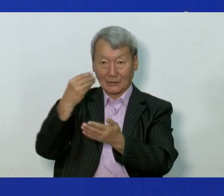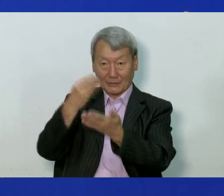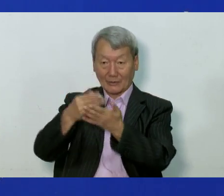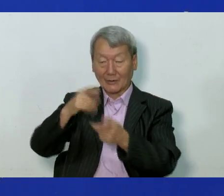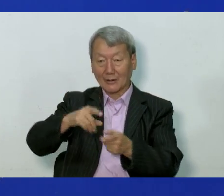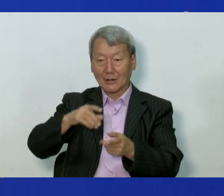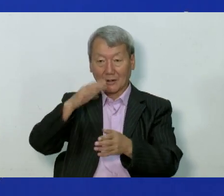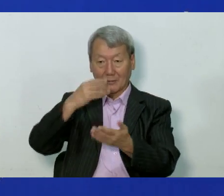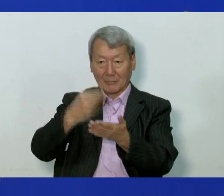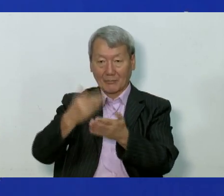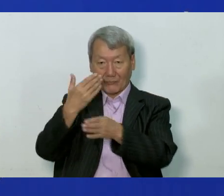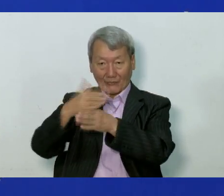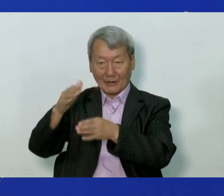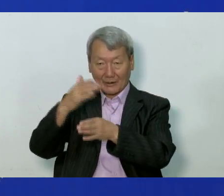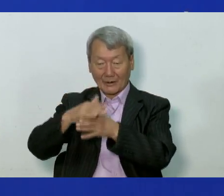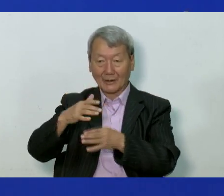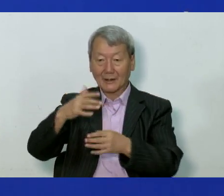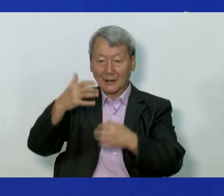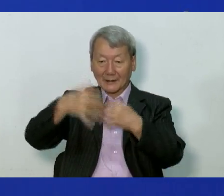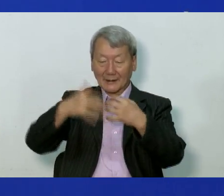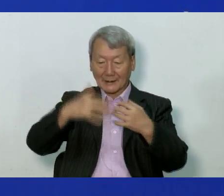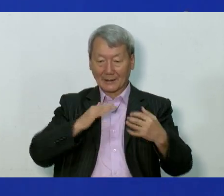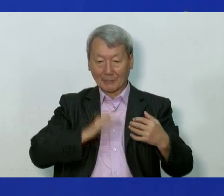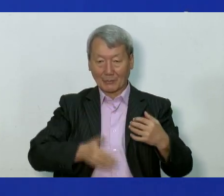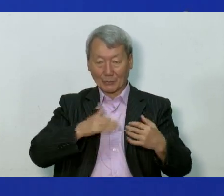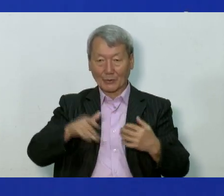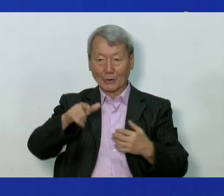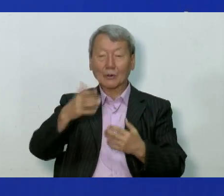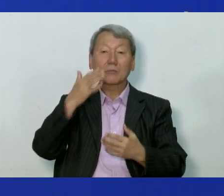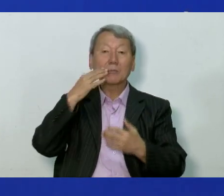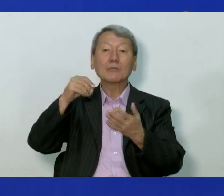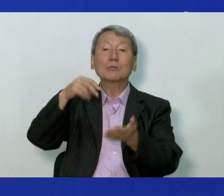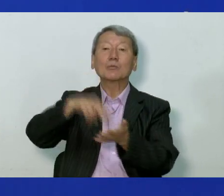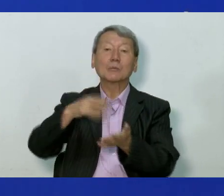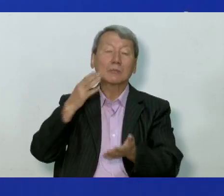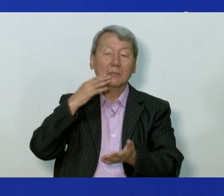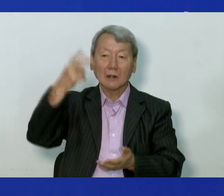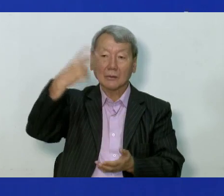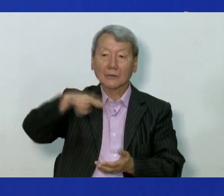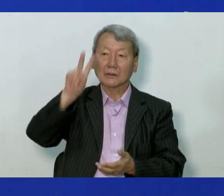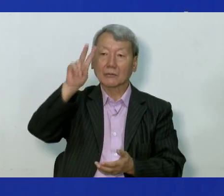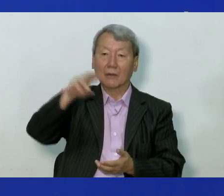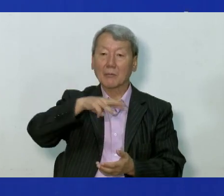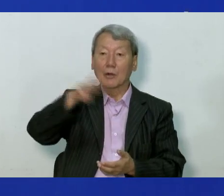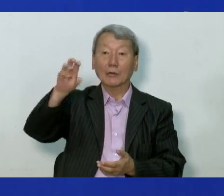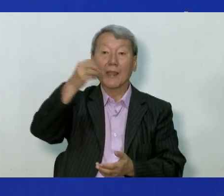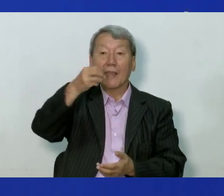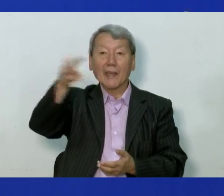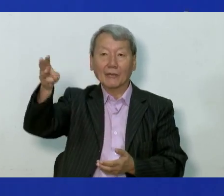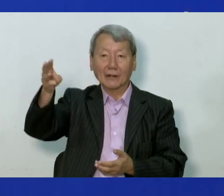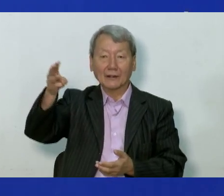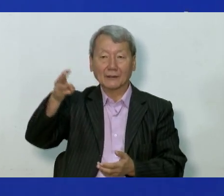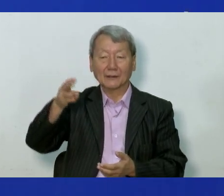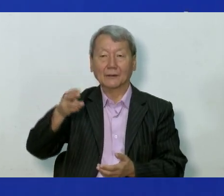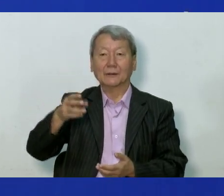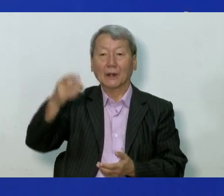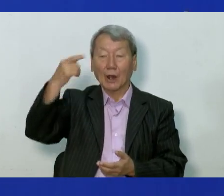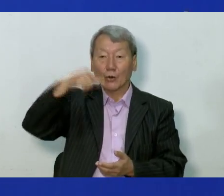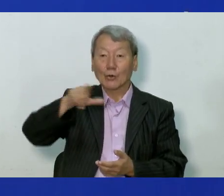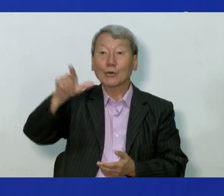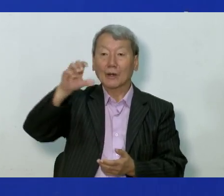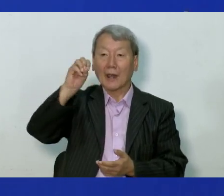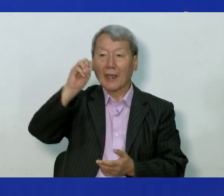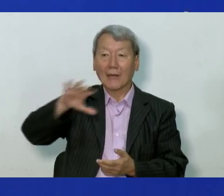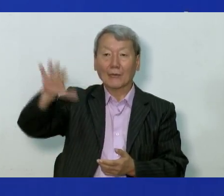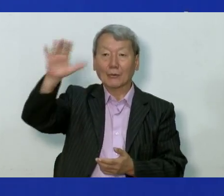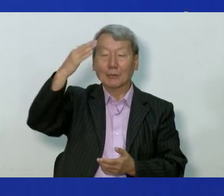финансирования малого и среднего бизнеса. Эта сумма составляет 22 миллиона евро. Значит, условия